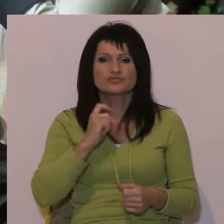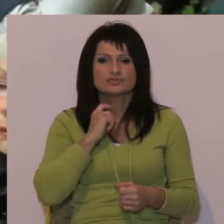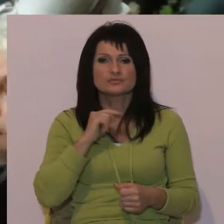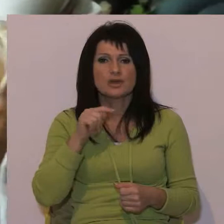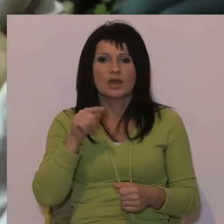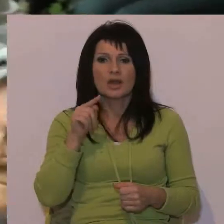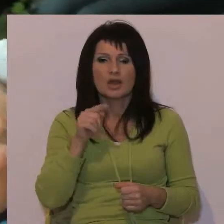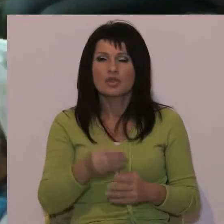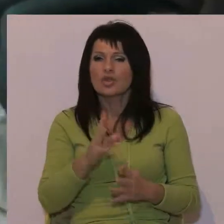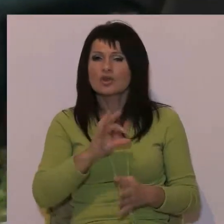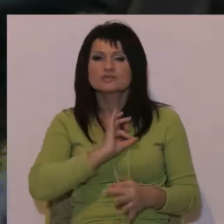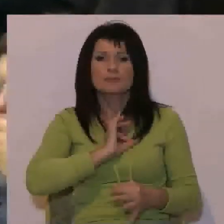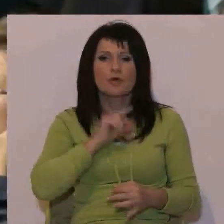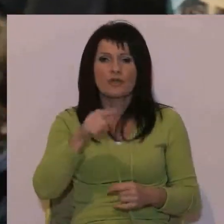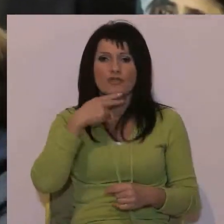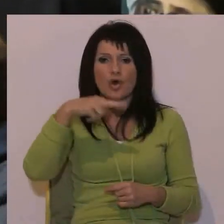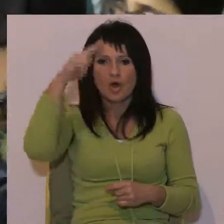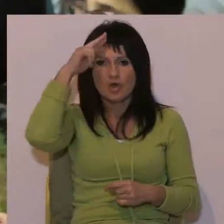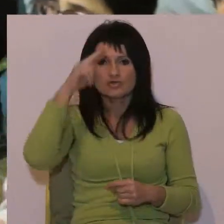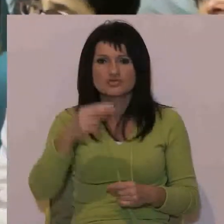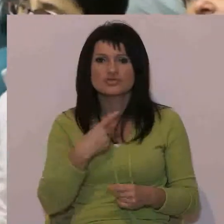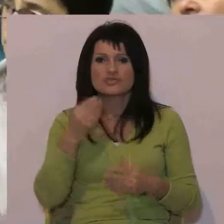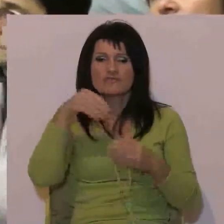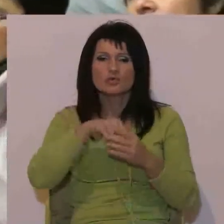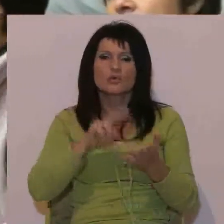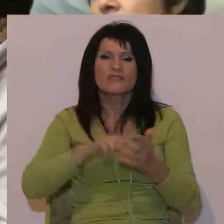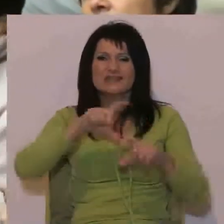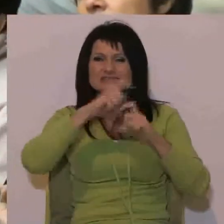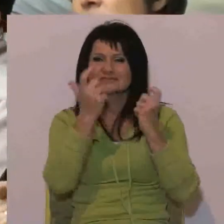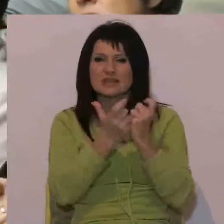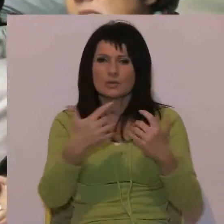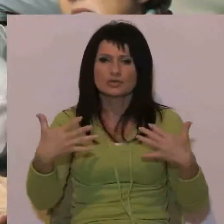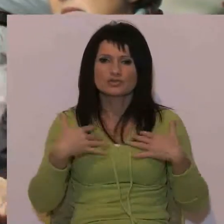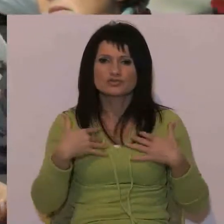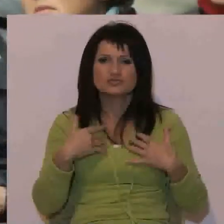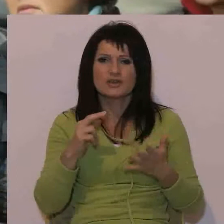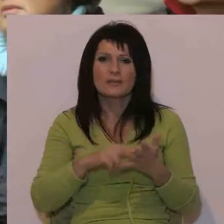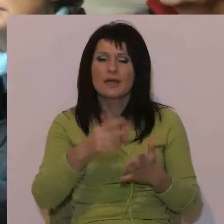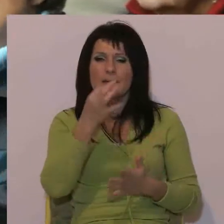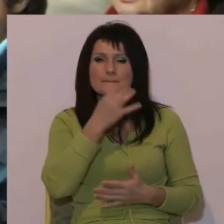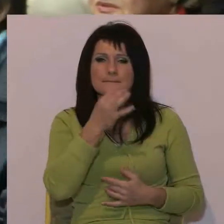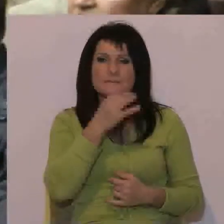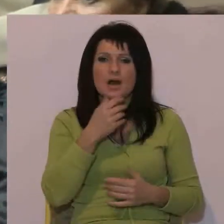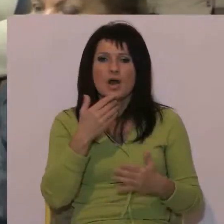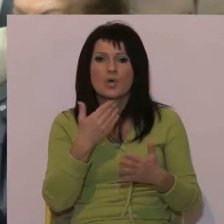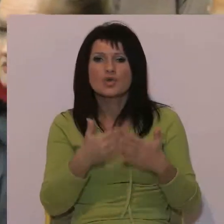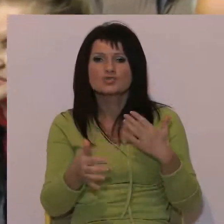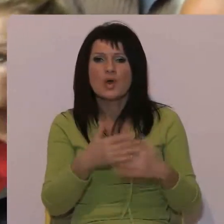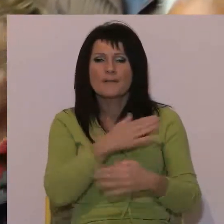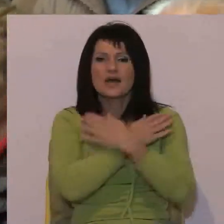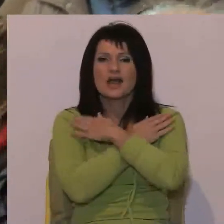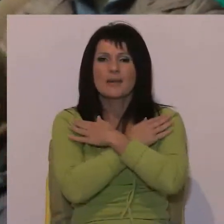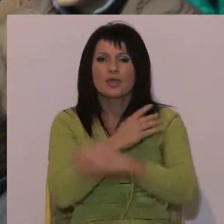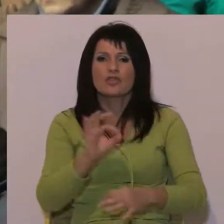drodzy moi, ten ojciec włożył na całe życie, na małe i słabe ramiona swojego